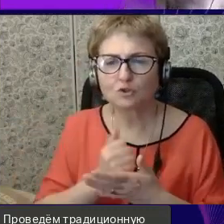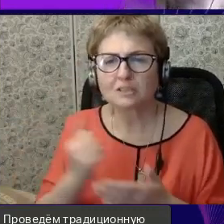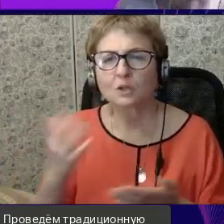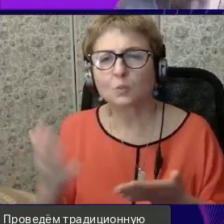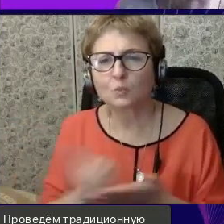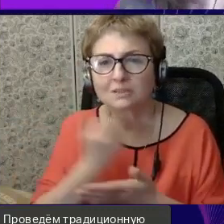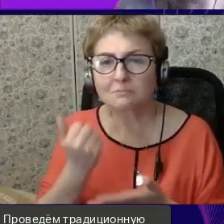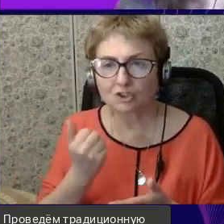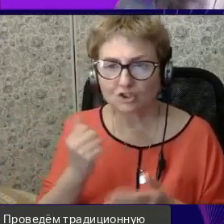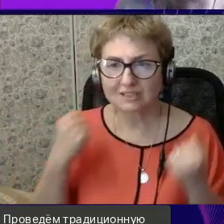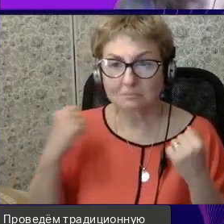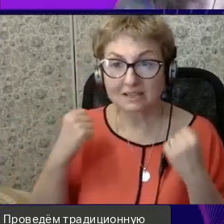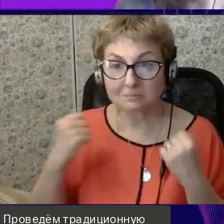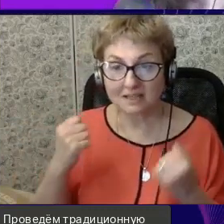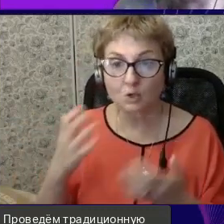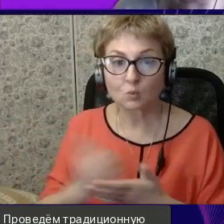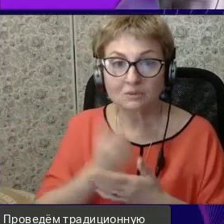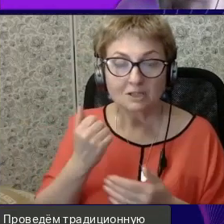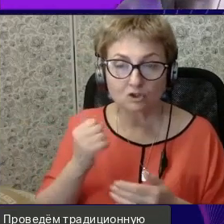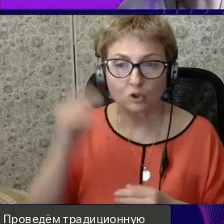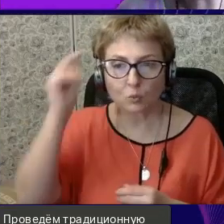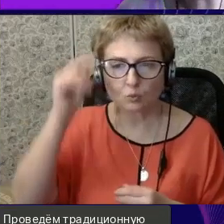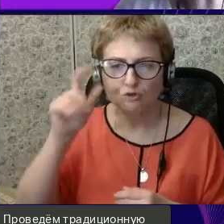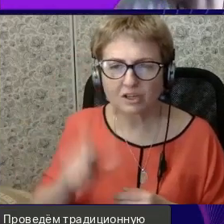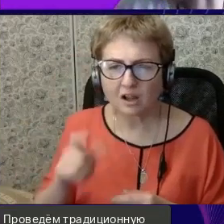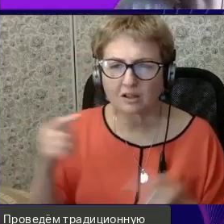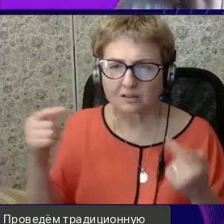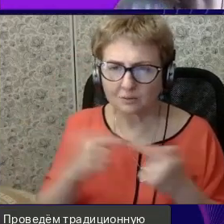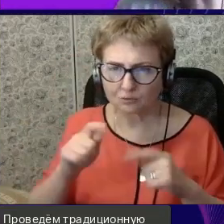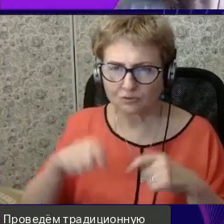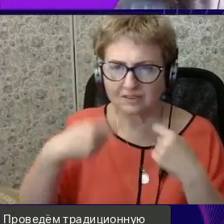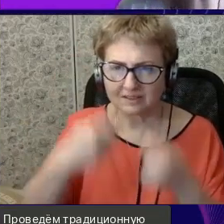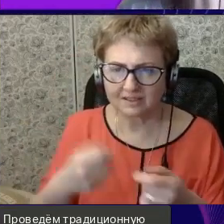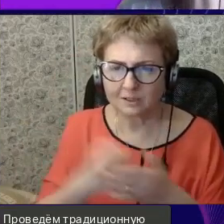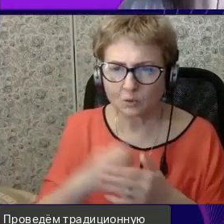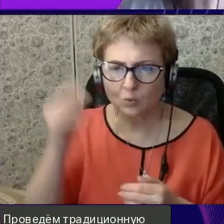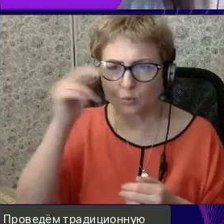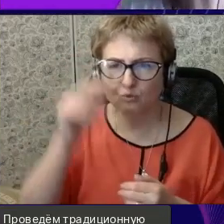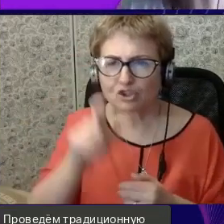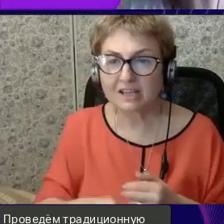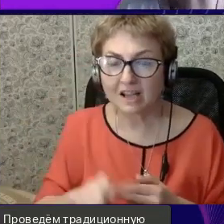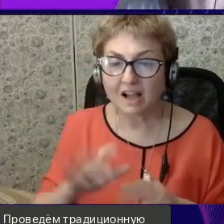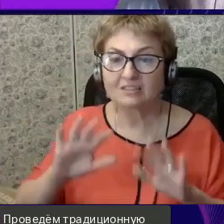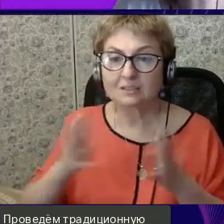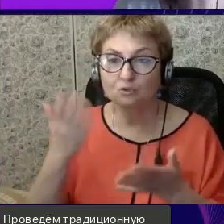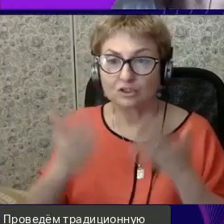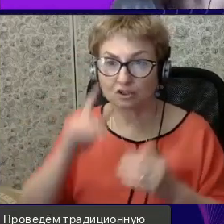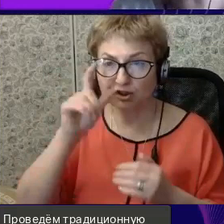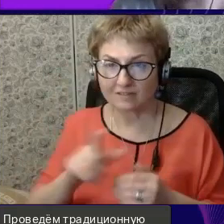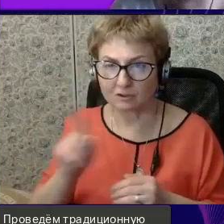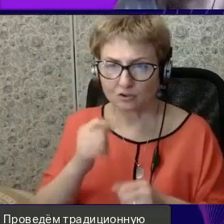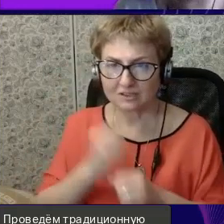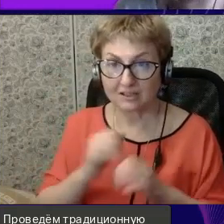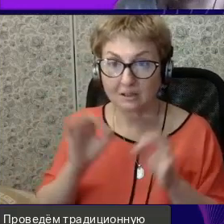бы самому тренеру понимать, что все получается. Успешность спортсмена, успешность ученика нужно четко донести до